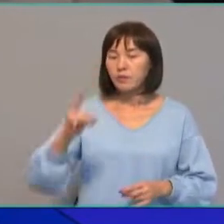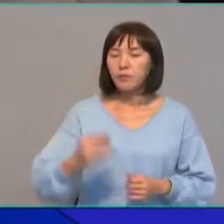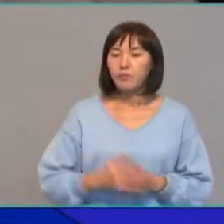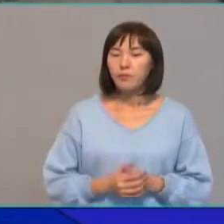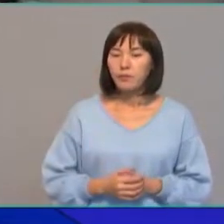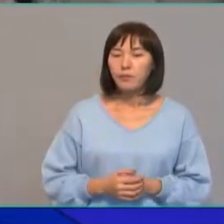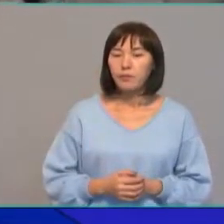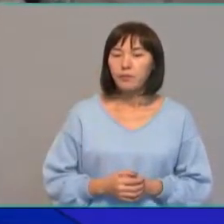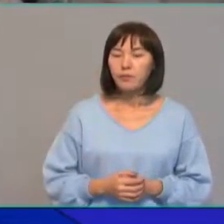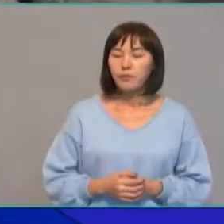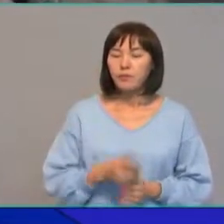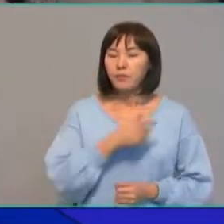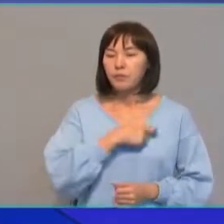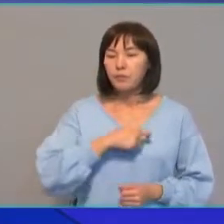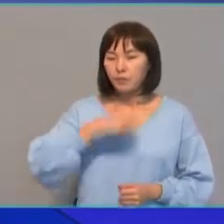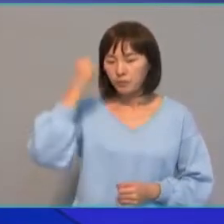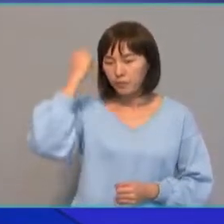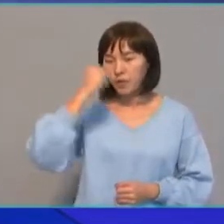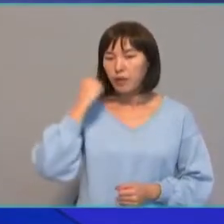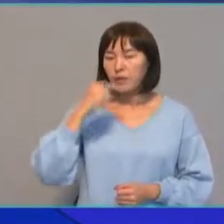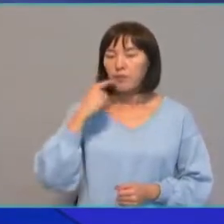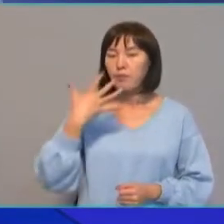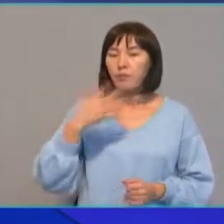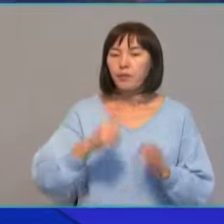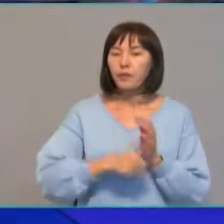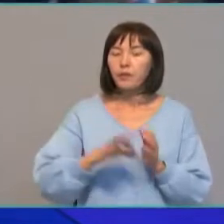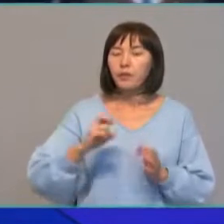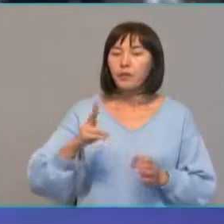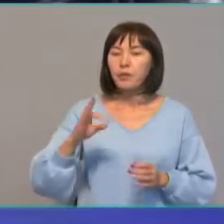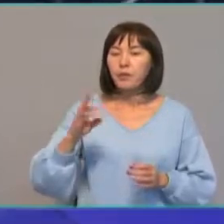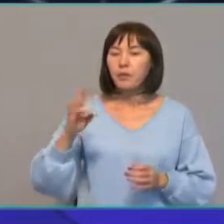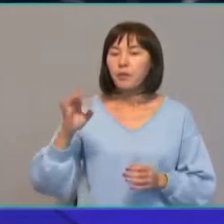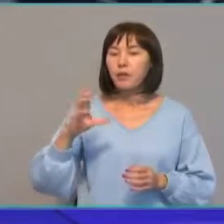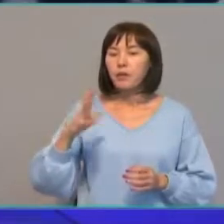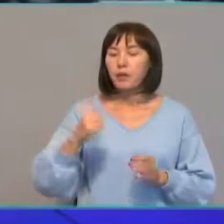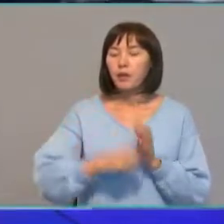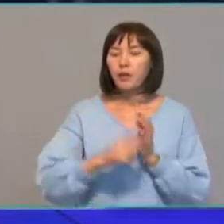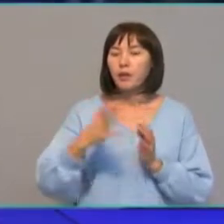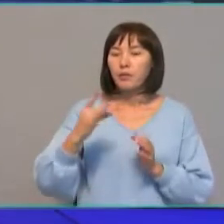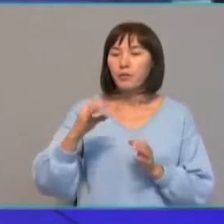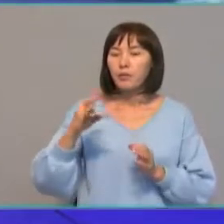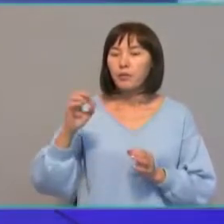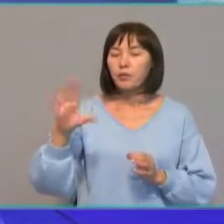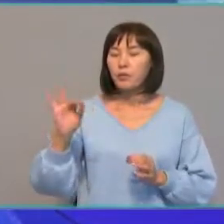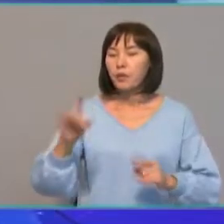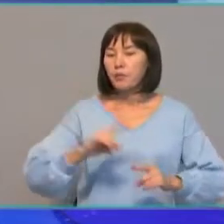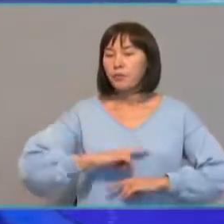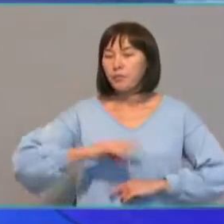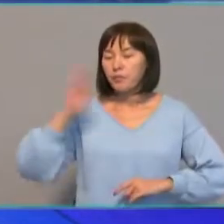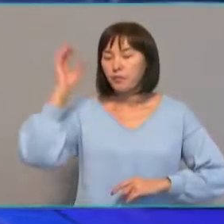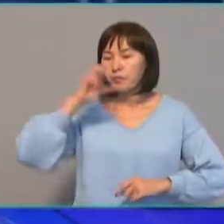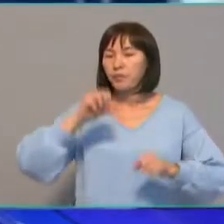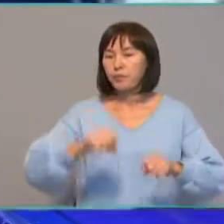себебі ол бапкерлеріме рахметімді айтамын. Сондай-ақ 56 келідегі Жексен Бейбарыс пен 64 келіде Дархан Дүйсенбай ақтық сында